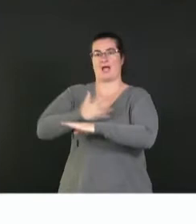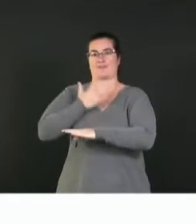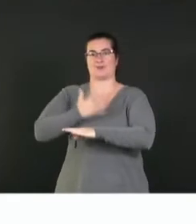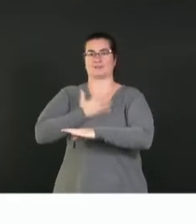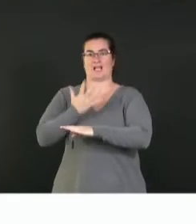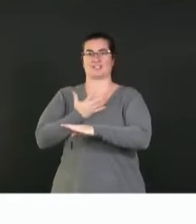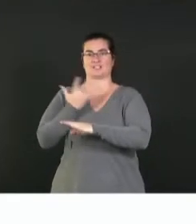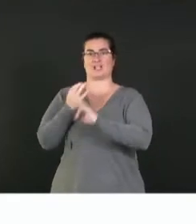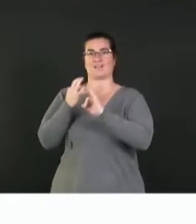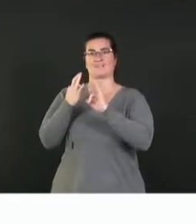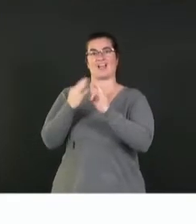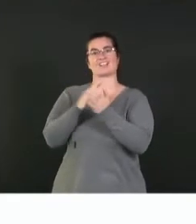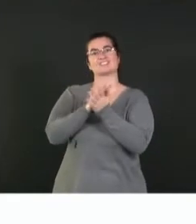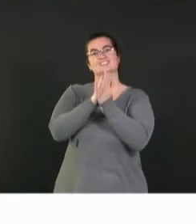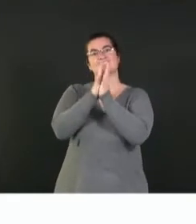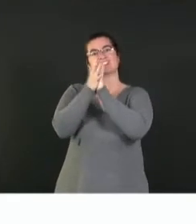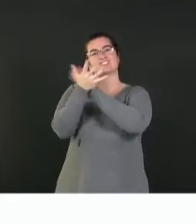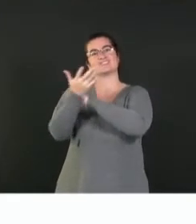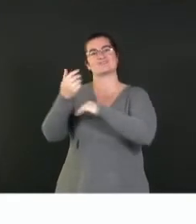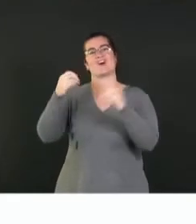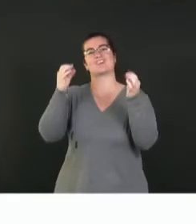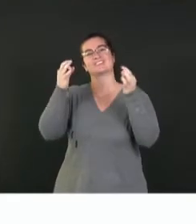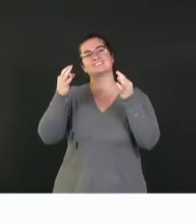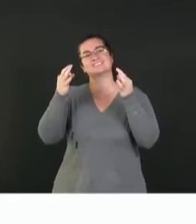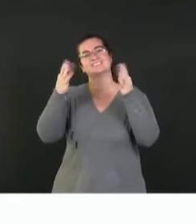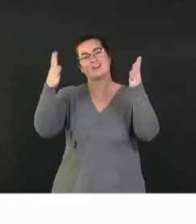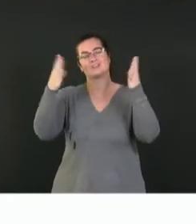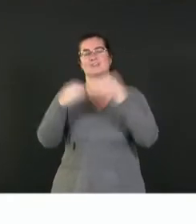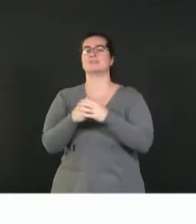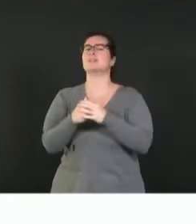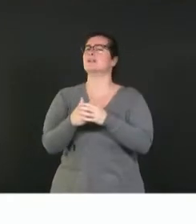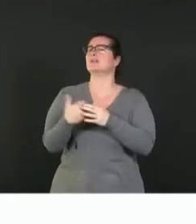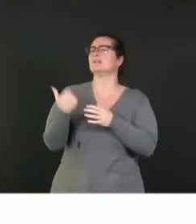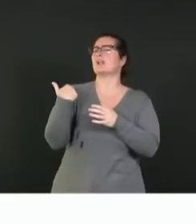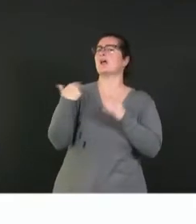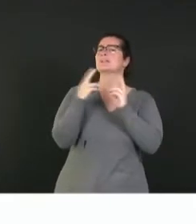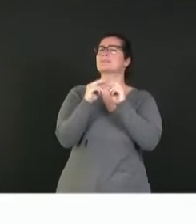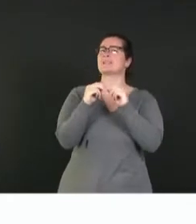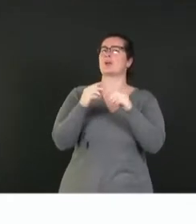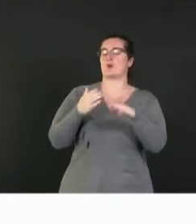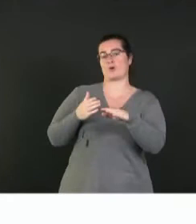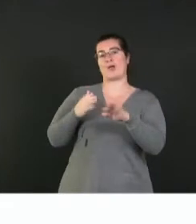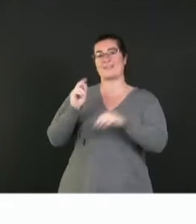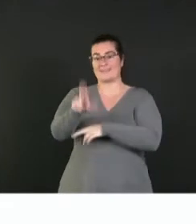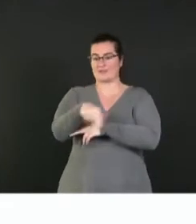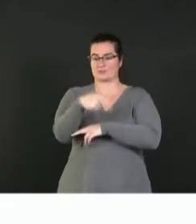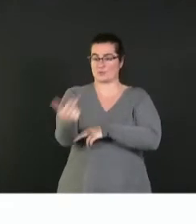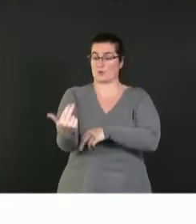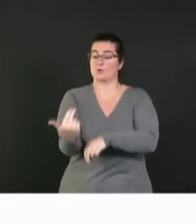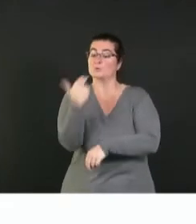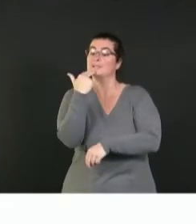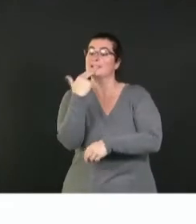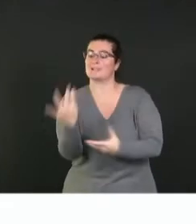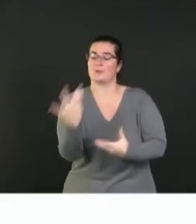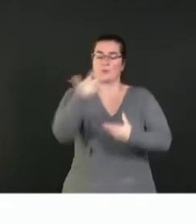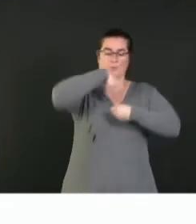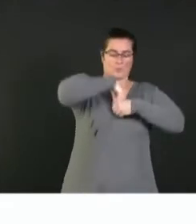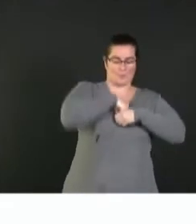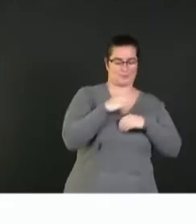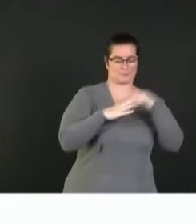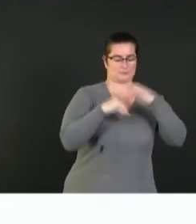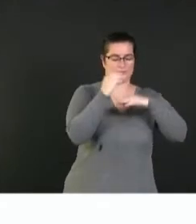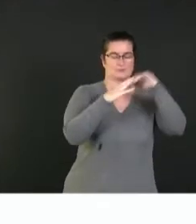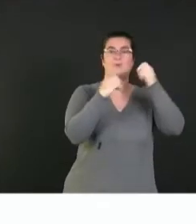changement climatique. Parce que vous l'avez dit, on a parlé des services écosystémiques, c'est-à-dire que la forêt, naturellement, quand elle croît, elle va séquestrer du carbone, de par